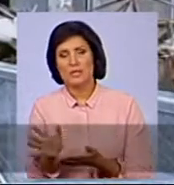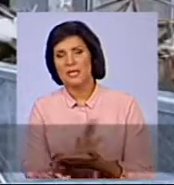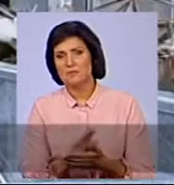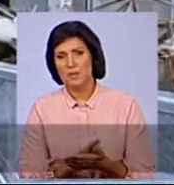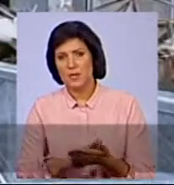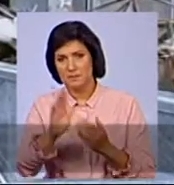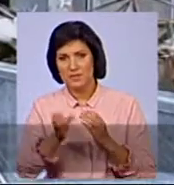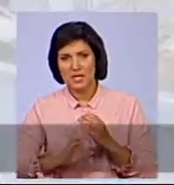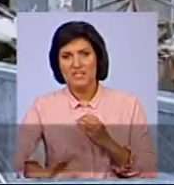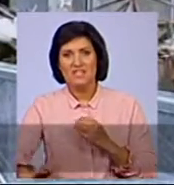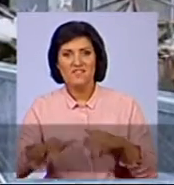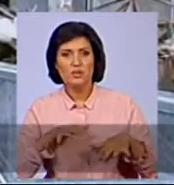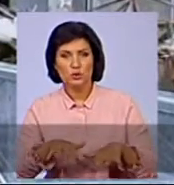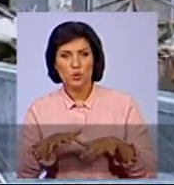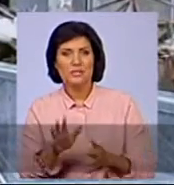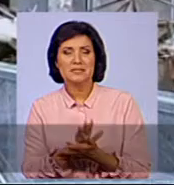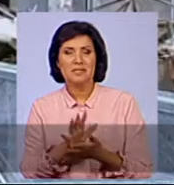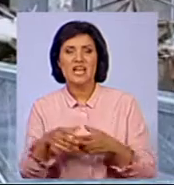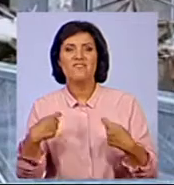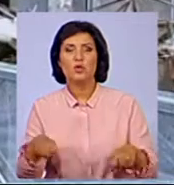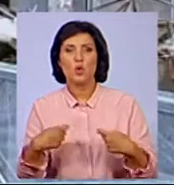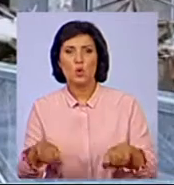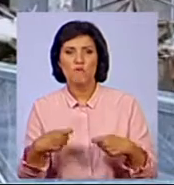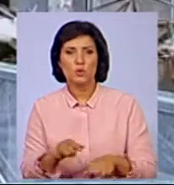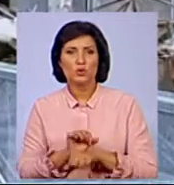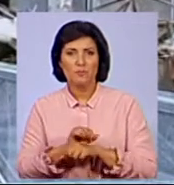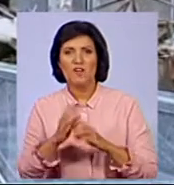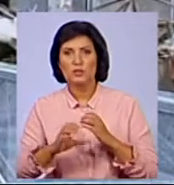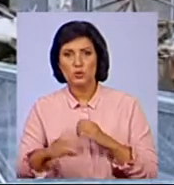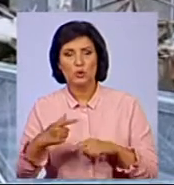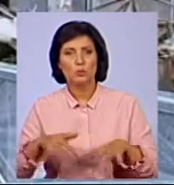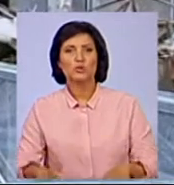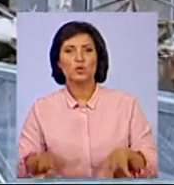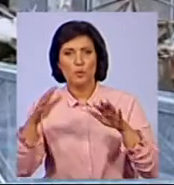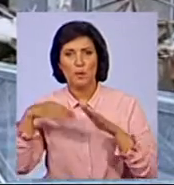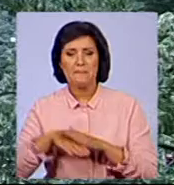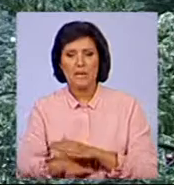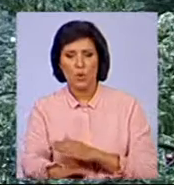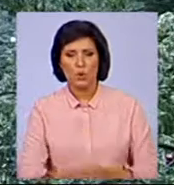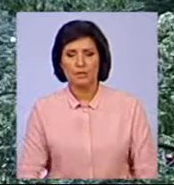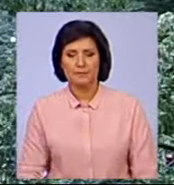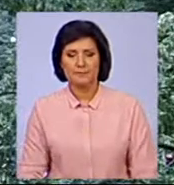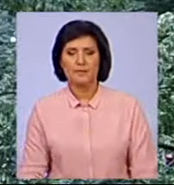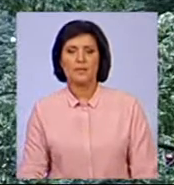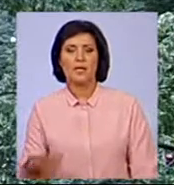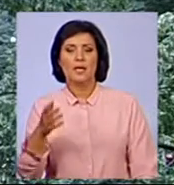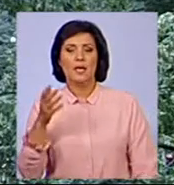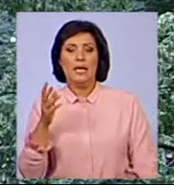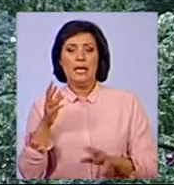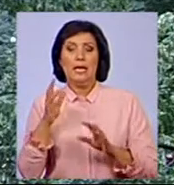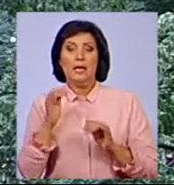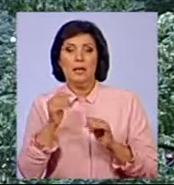можуть впоратися з такою кількістю води. Сміття від торгових точок забиває стоки, тому й затоплює підземні переходи. Не оминула